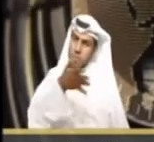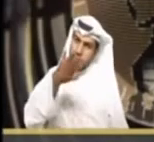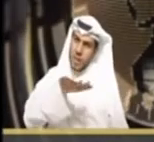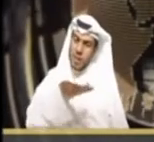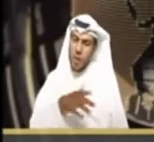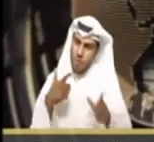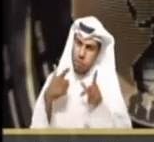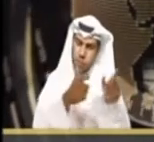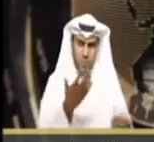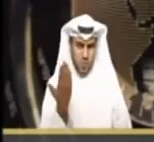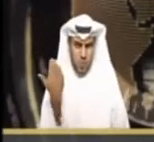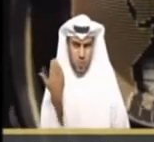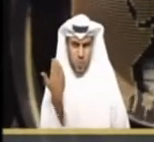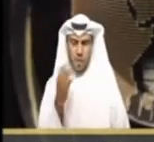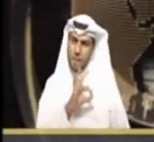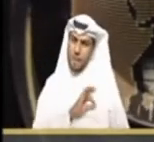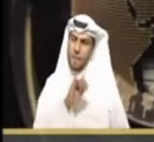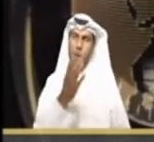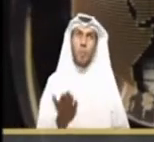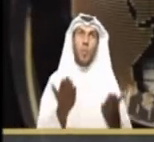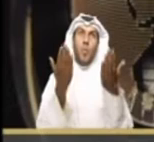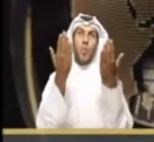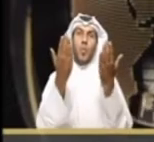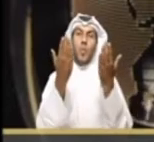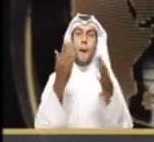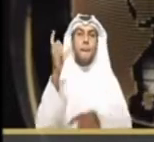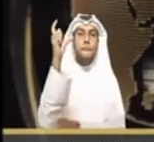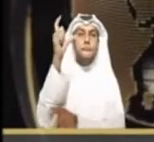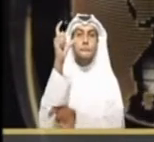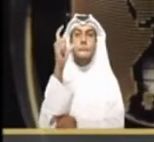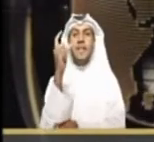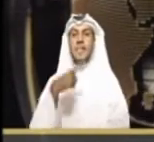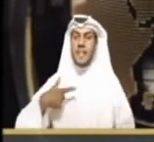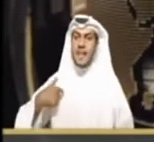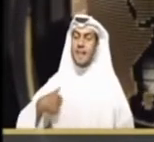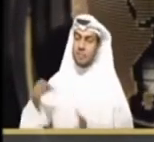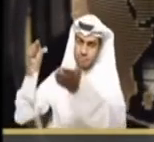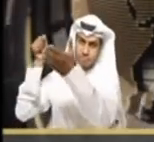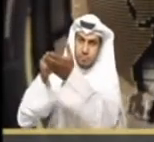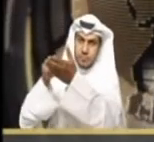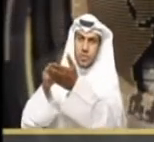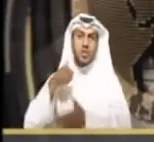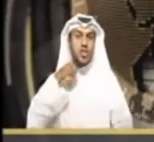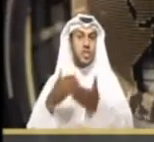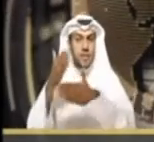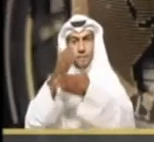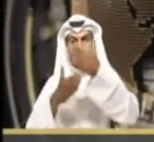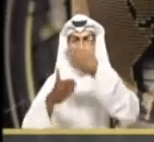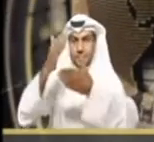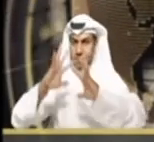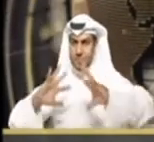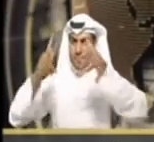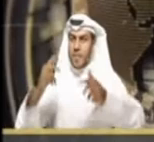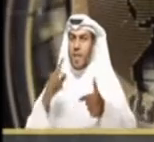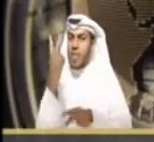الأليم ولما لهما رحمه الله من دور بارز في الدعوة والعمل على ترسيخ مبادئ الشريعة الإسلامية